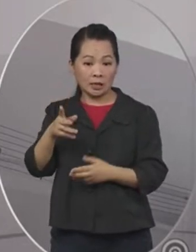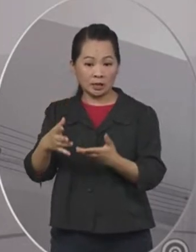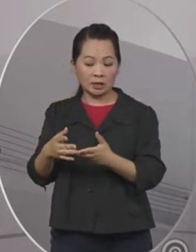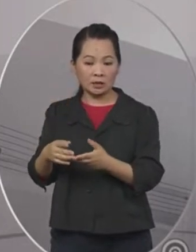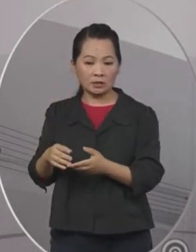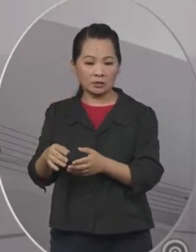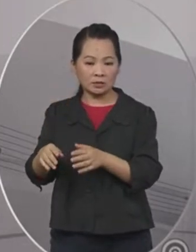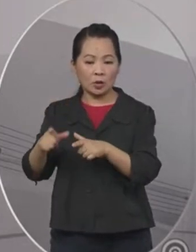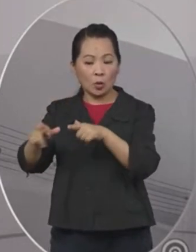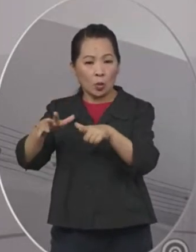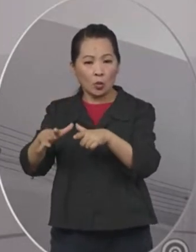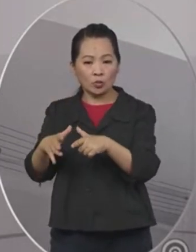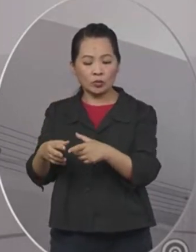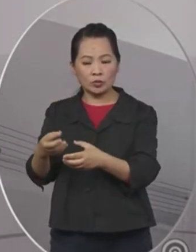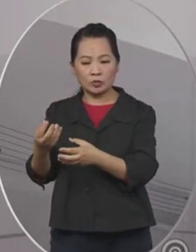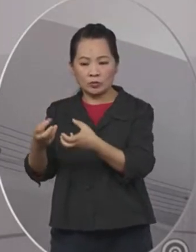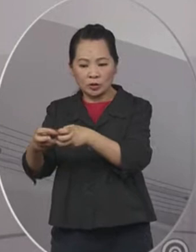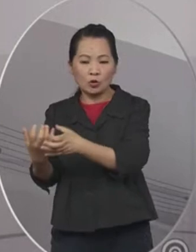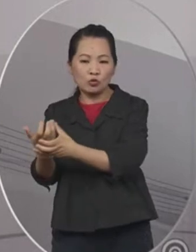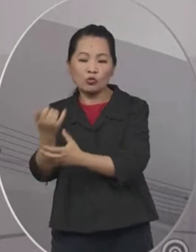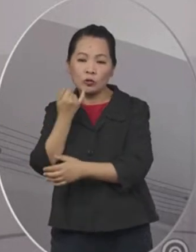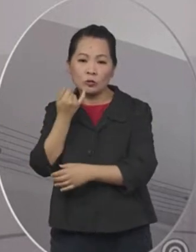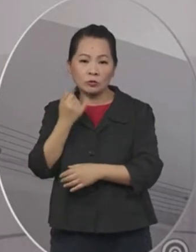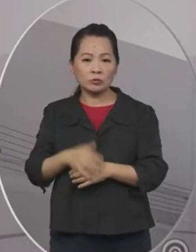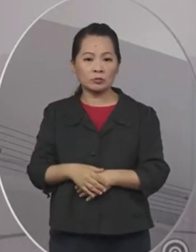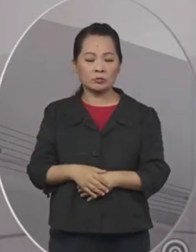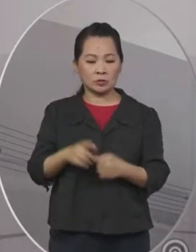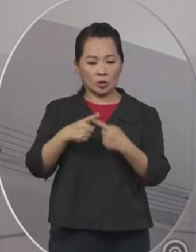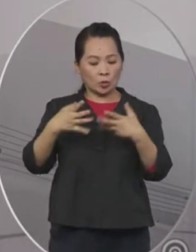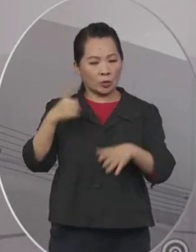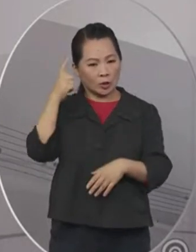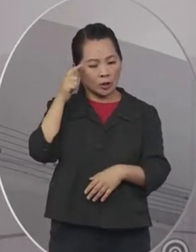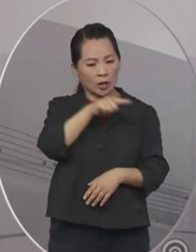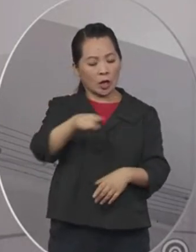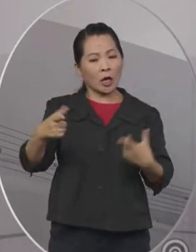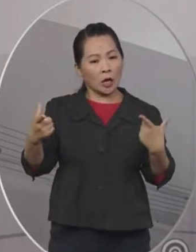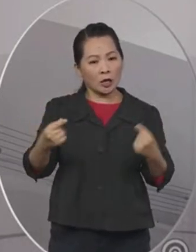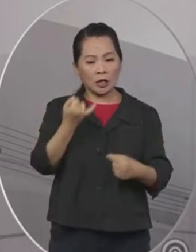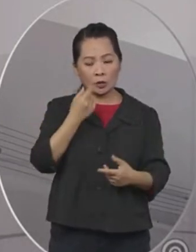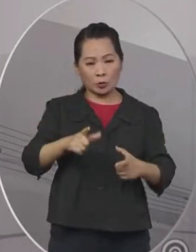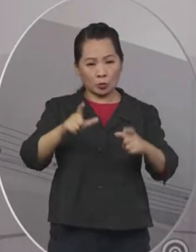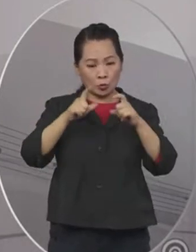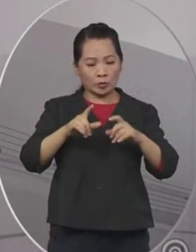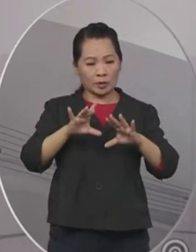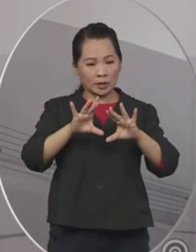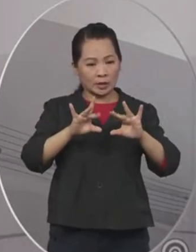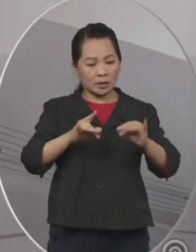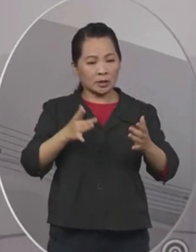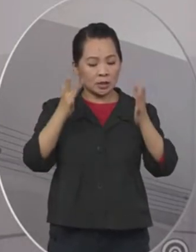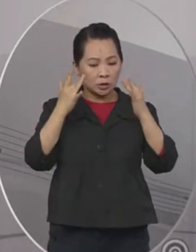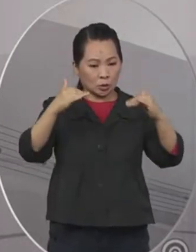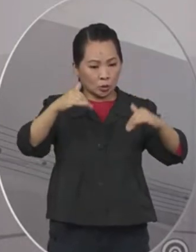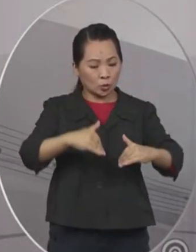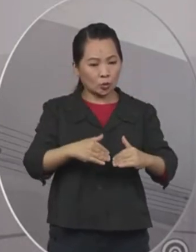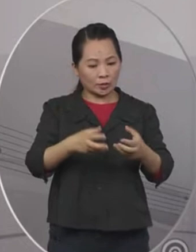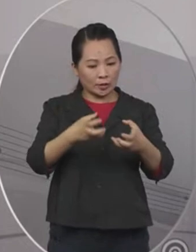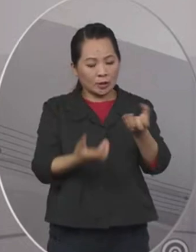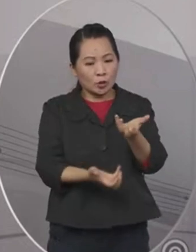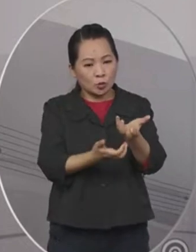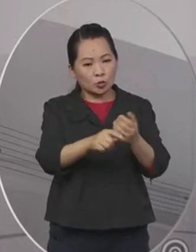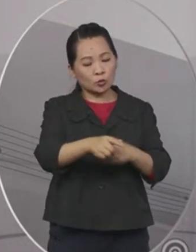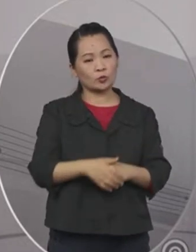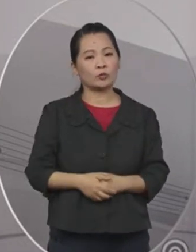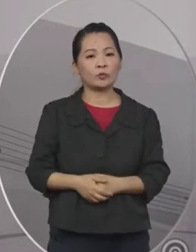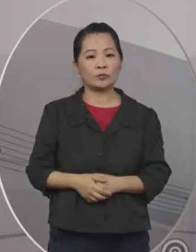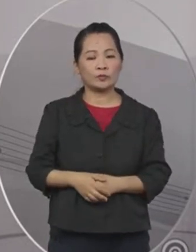园是可以煮温泉蛋的，但所以很多人希望在北投能够恢复地热谷煮温泉蛋，因此岳阳